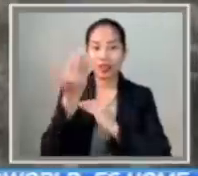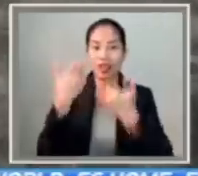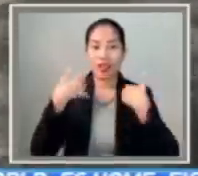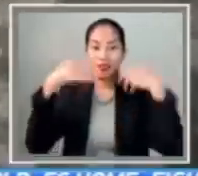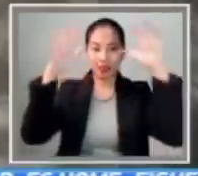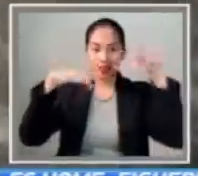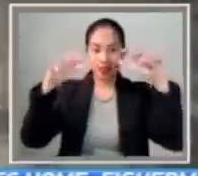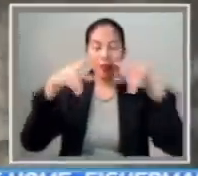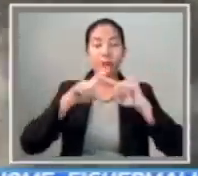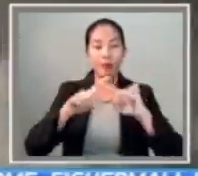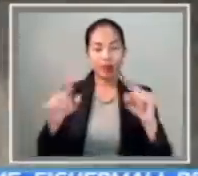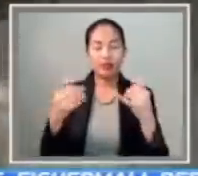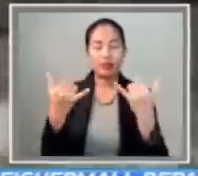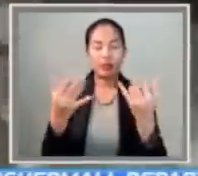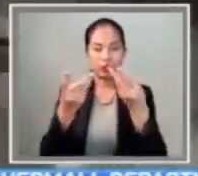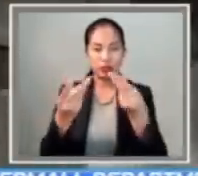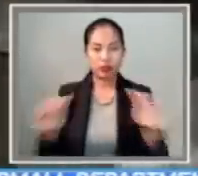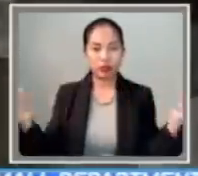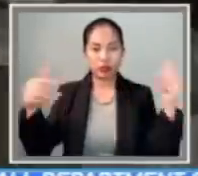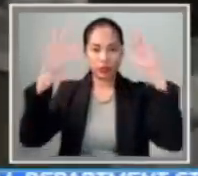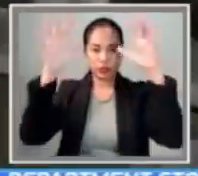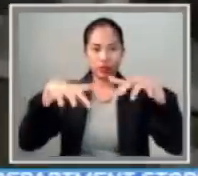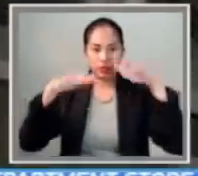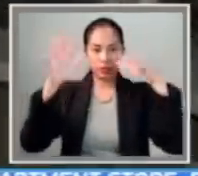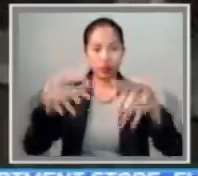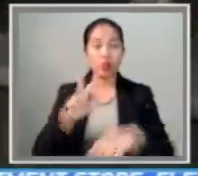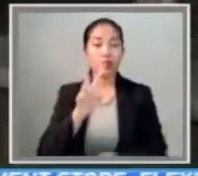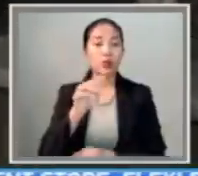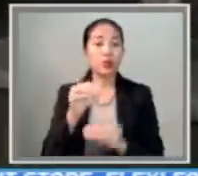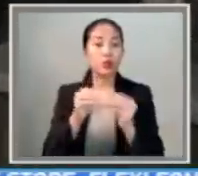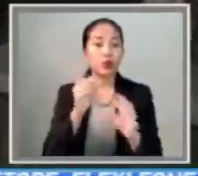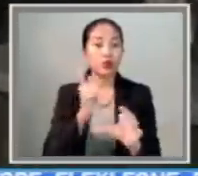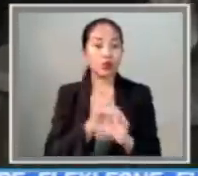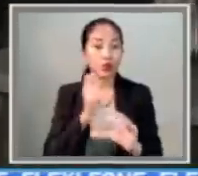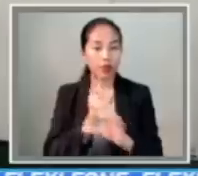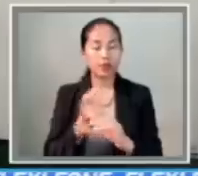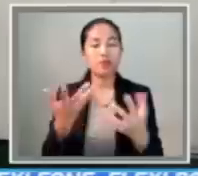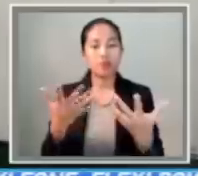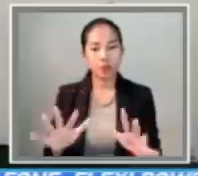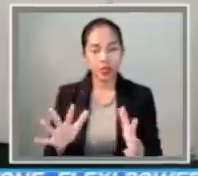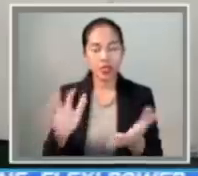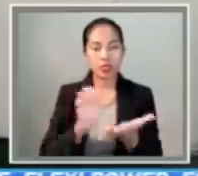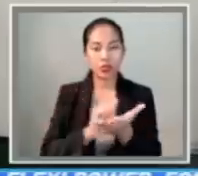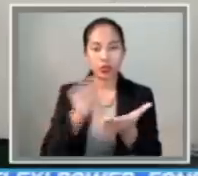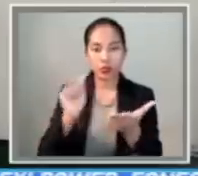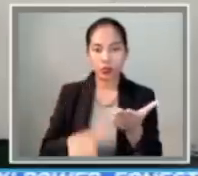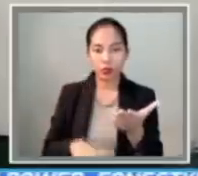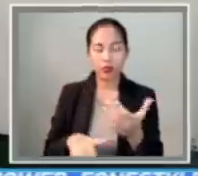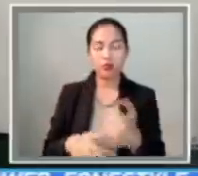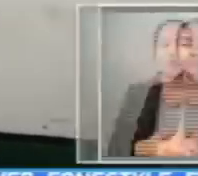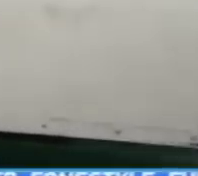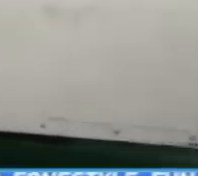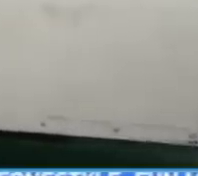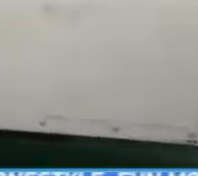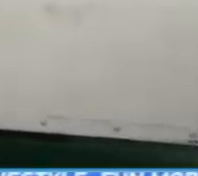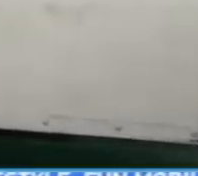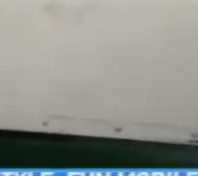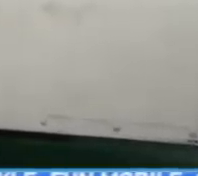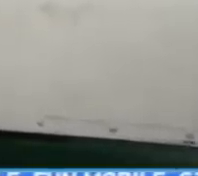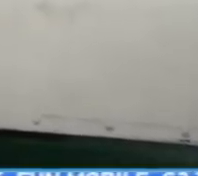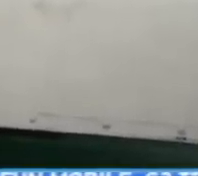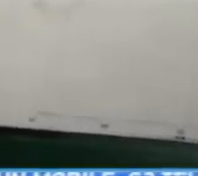sa pagkakaharang ang dalawa pang truck na kasama sa aksidente. Abangan po maya-maya ang iba pang detalye tungkol sa balitang